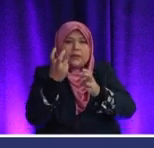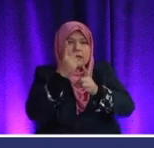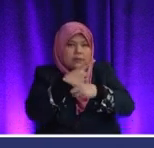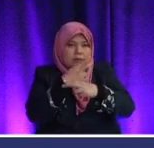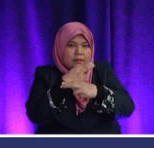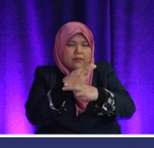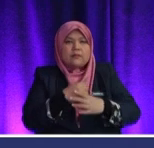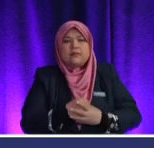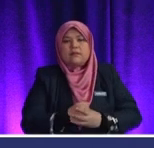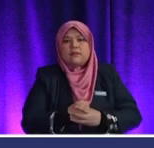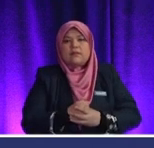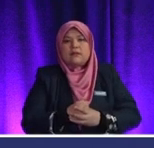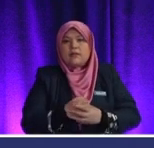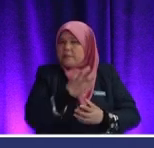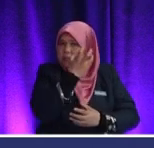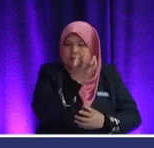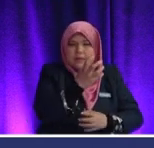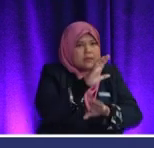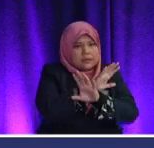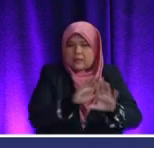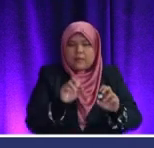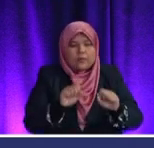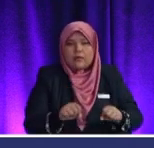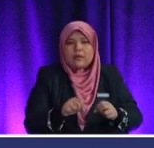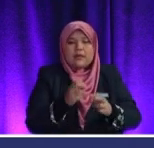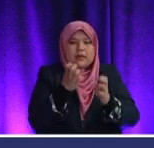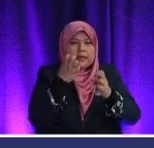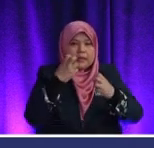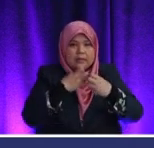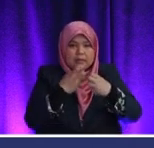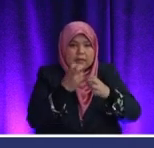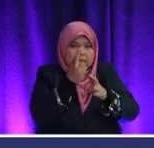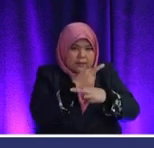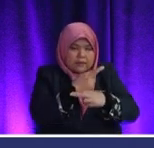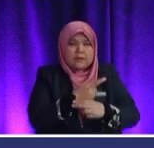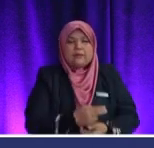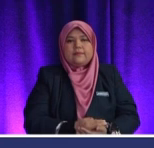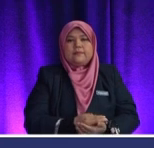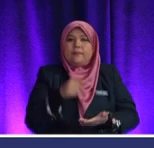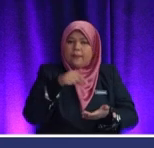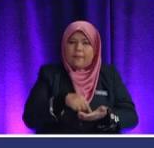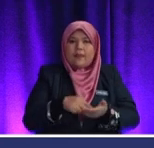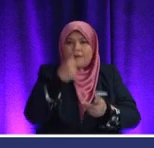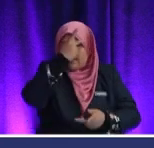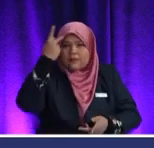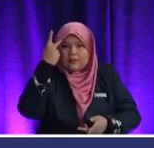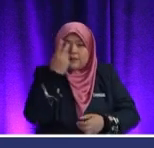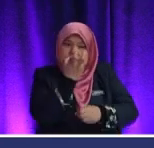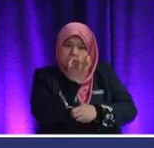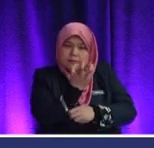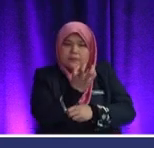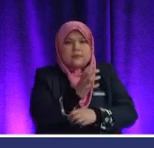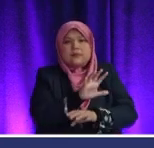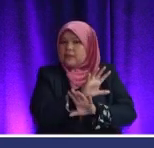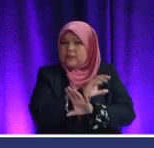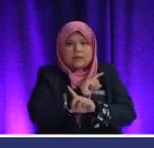boleh berlakunya proses elektrolisis ini karena ke dalam keadaan pejal Ayo